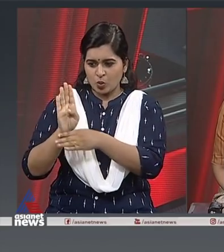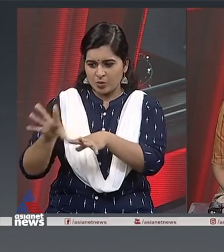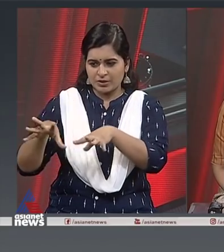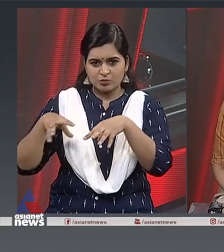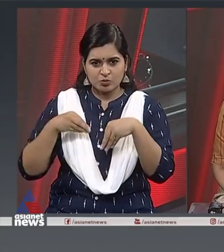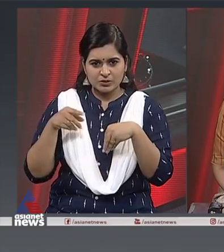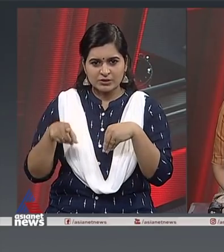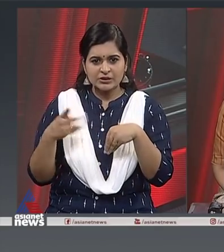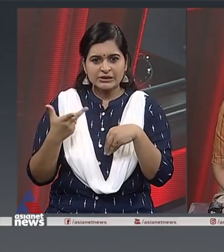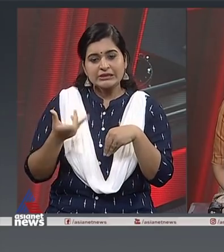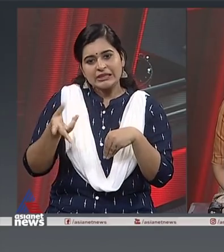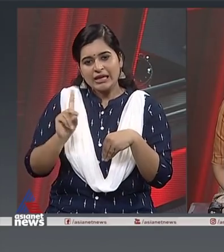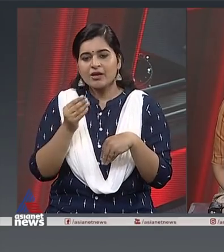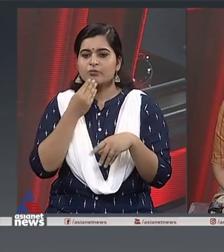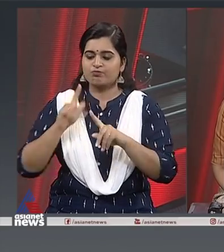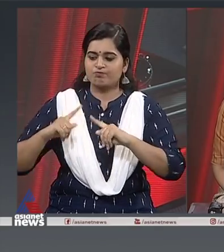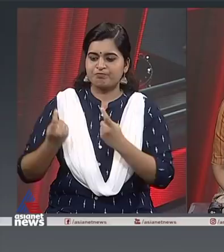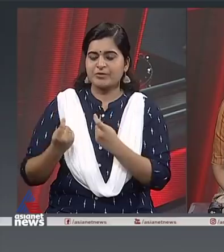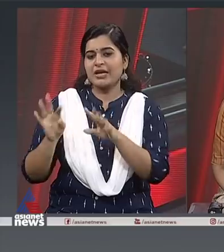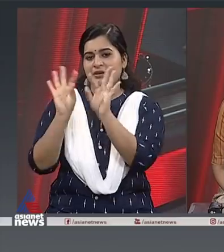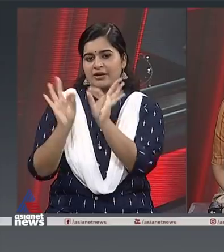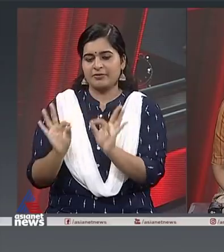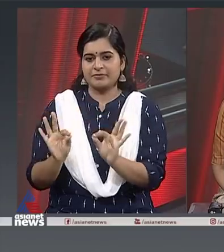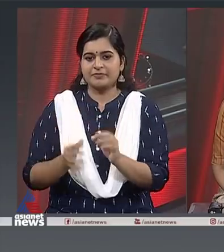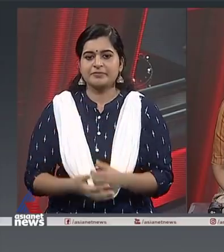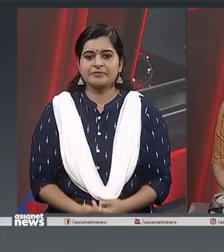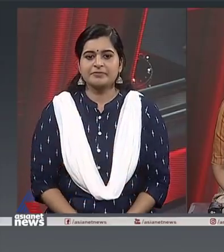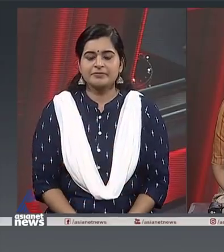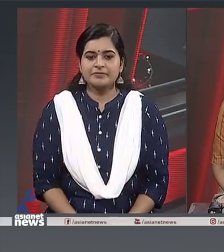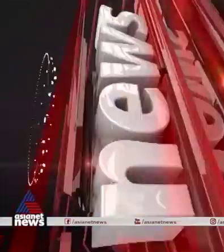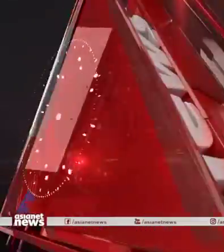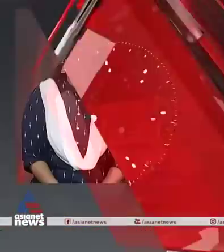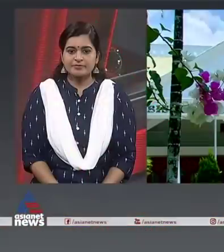ലീഗ് തിരുവമ്പാടിയിൽ വീണ്ടും മത്സരിക്കാൻ ഒരുങ്ങുന്നത്.